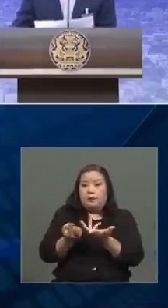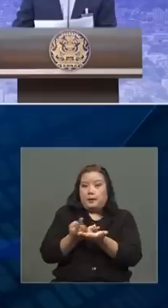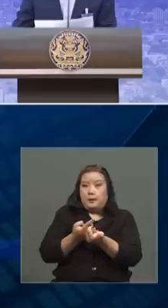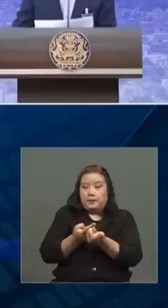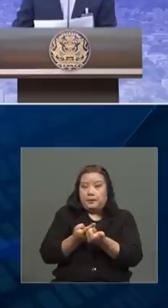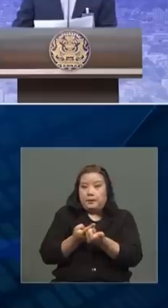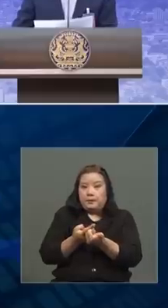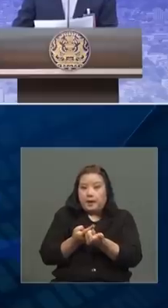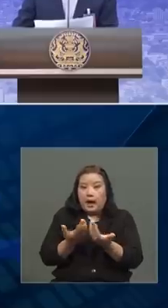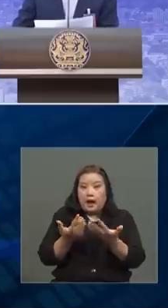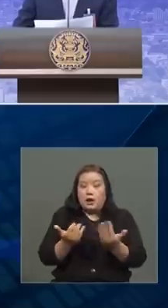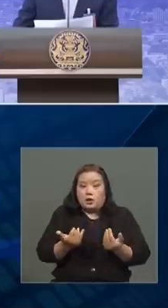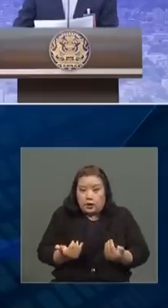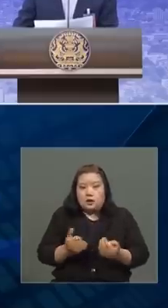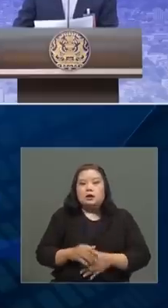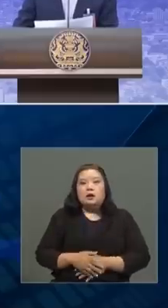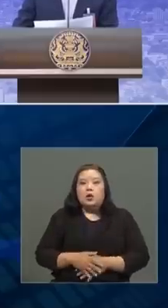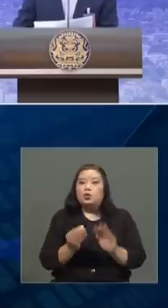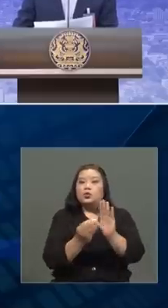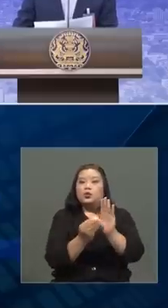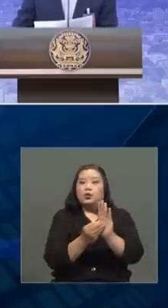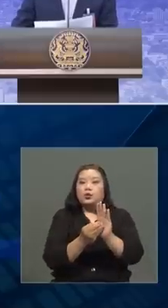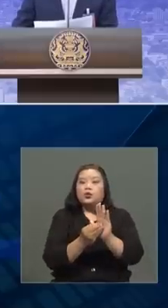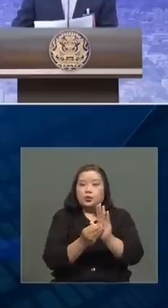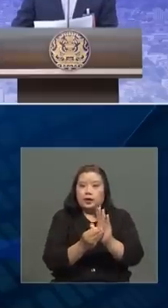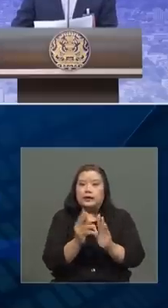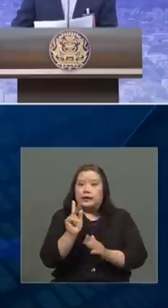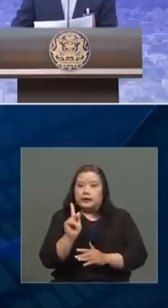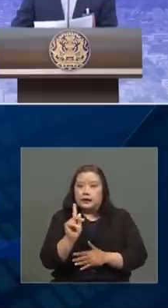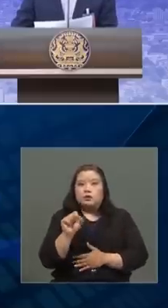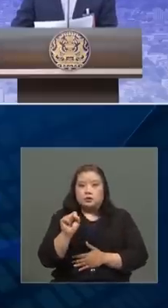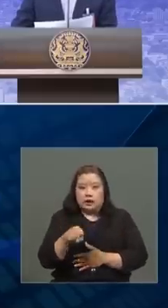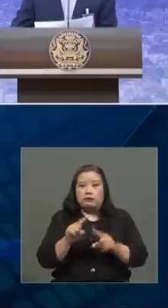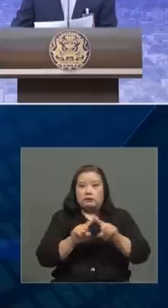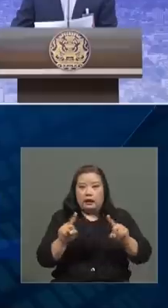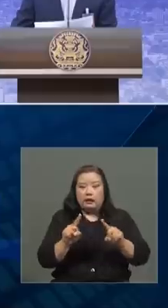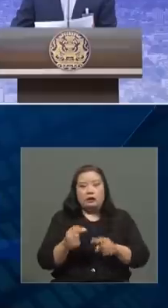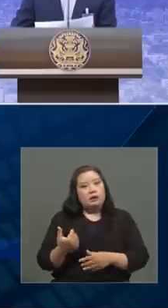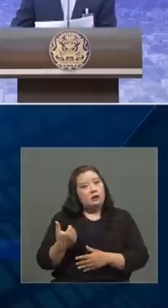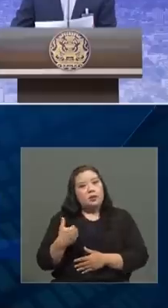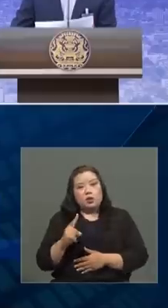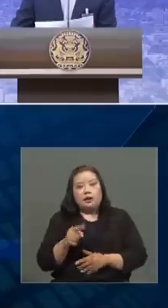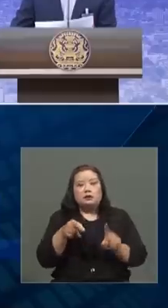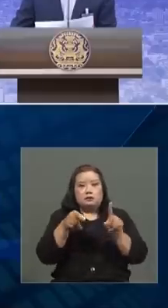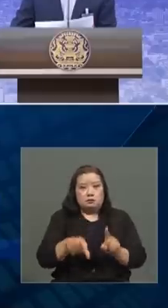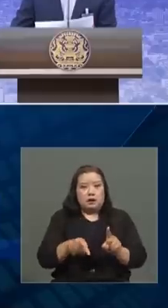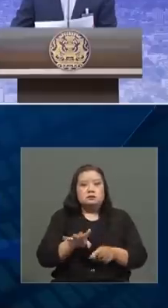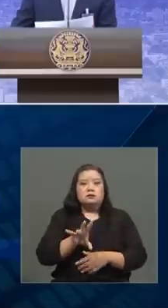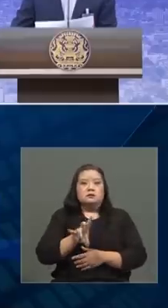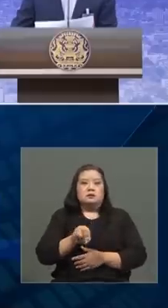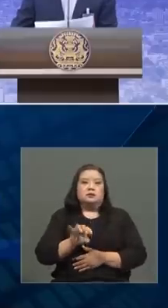นะครับก็จะเห็นว่าวันนี้กรุงเทพฯถึงแม้จะเป็นสีเขียวจะเป็นหลักสี่หลักอยู่นะครับ 1,000